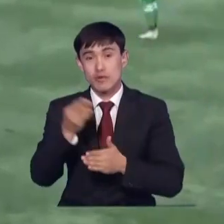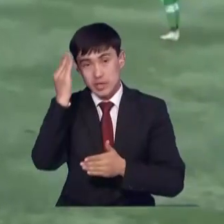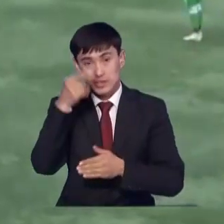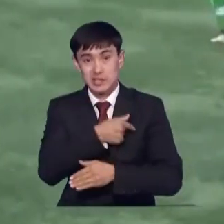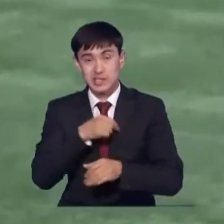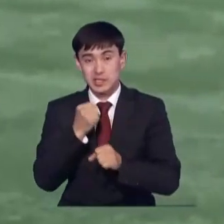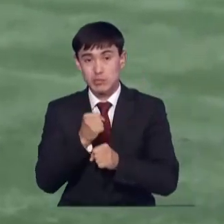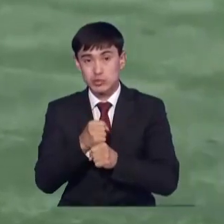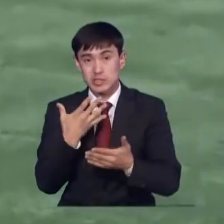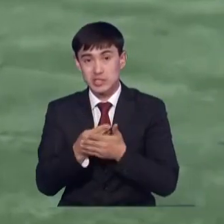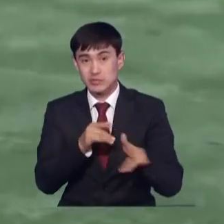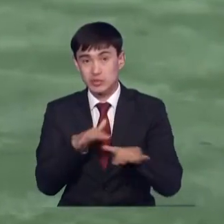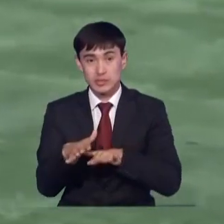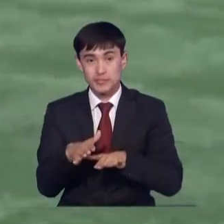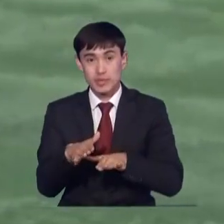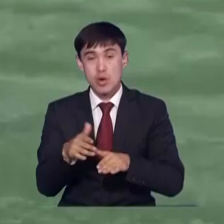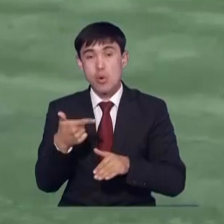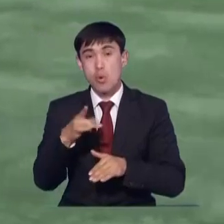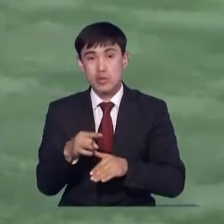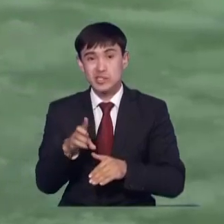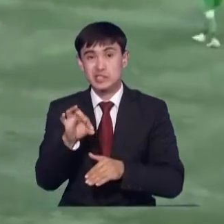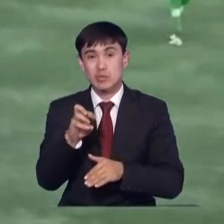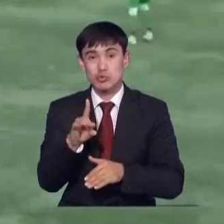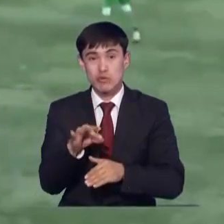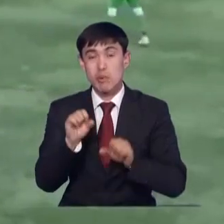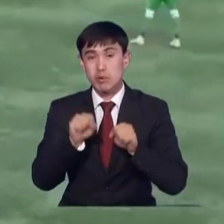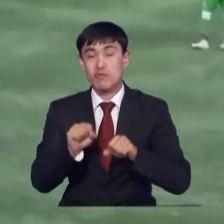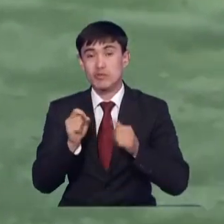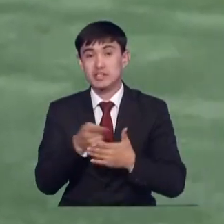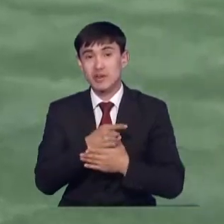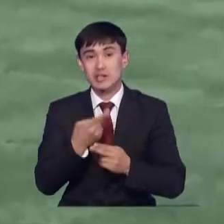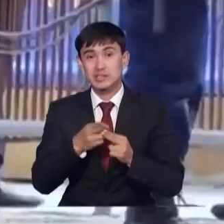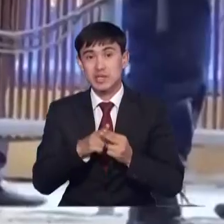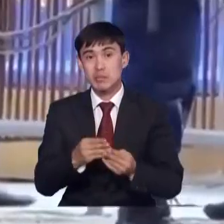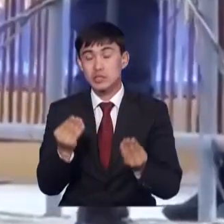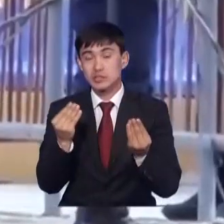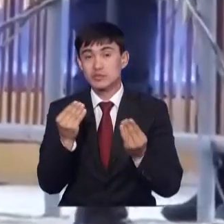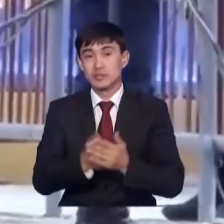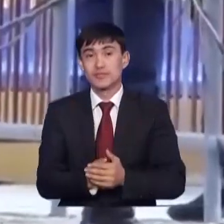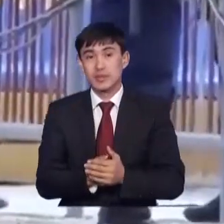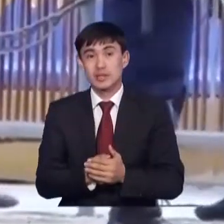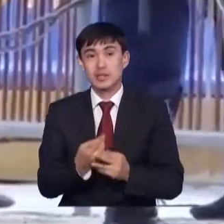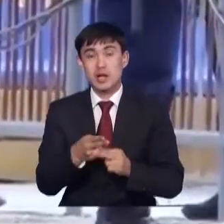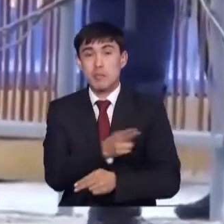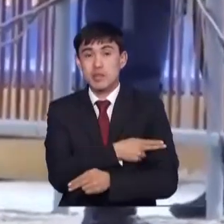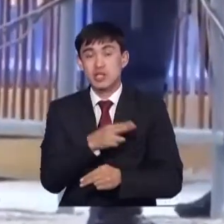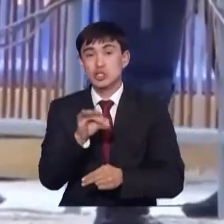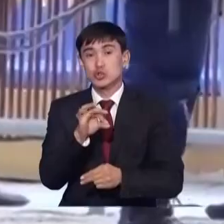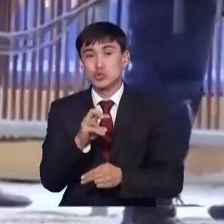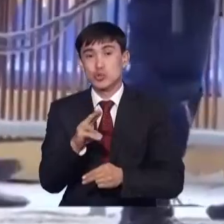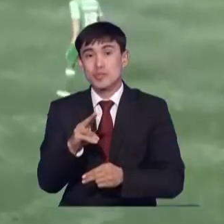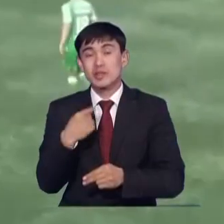тренерская работа делают своё дело гол Сирик Жана мужикова по праву уже назвали одним из самых зрелищных для самого капитана тсу и